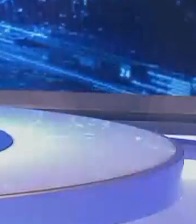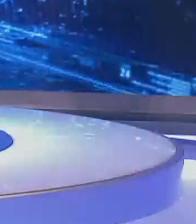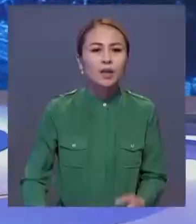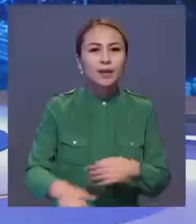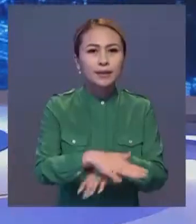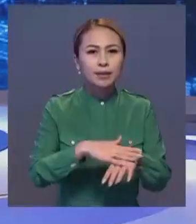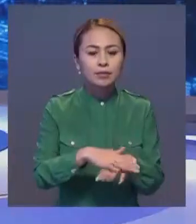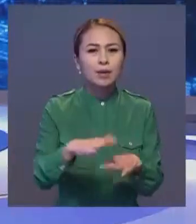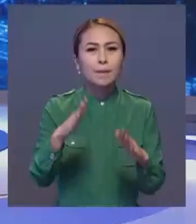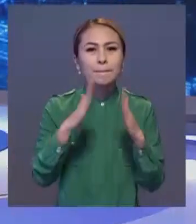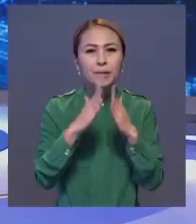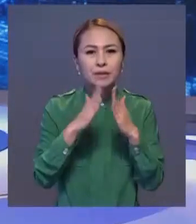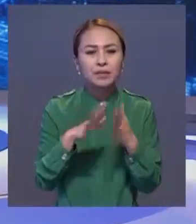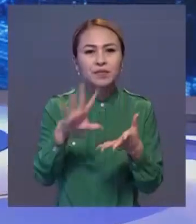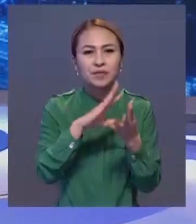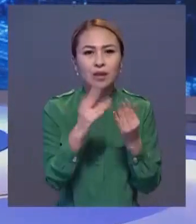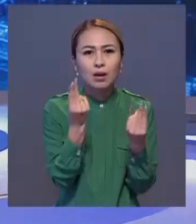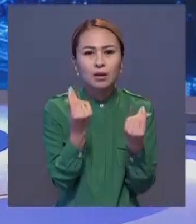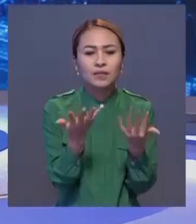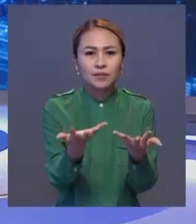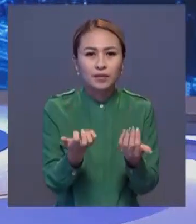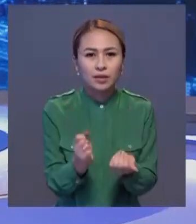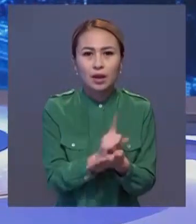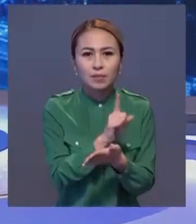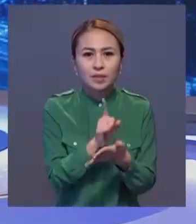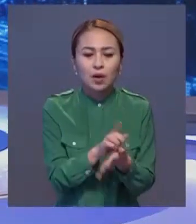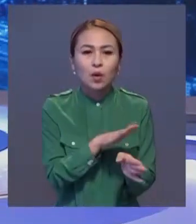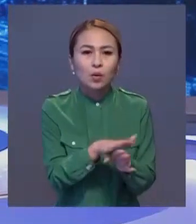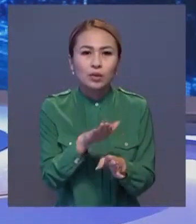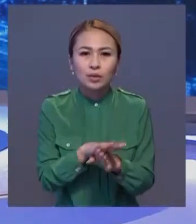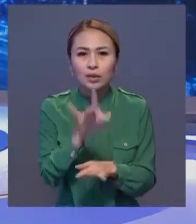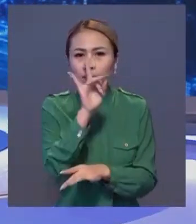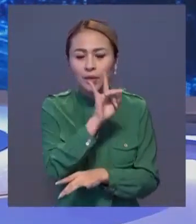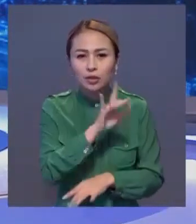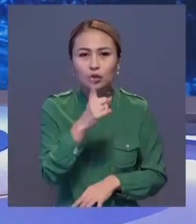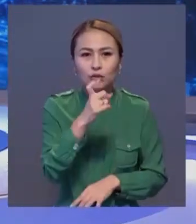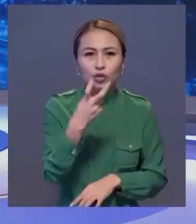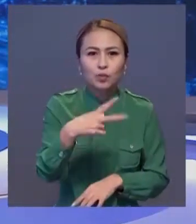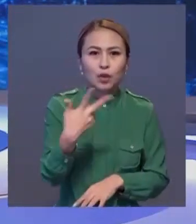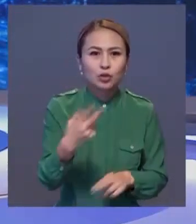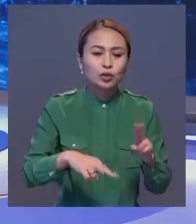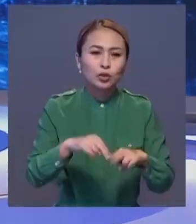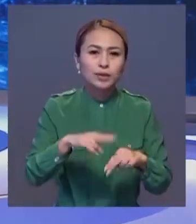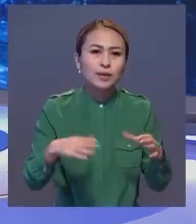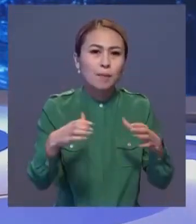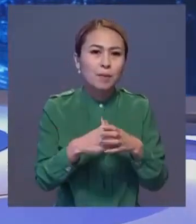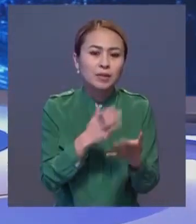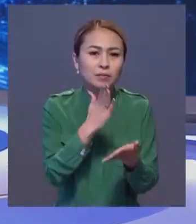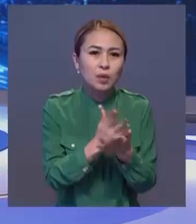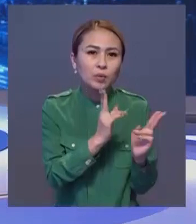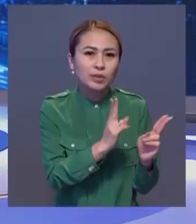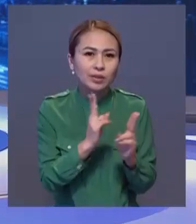Елімізде баспанаға мұқтаждардың қаржысын алып, міндеттемесін орындамайтын 123 құрылыс компаниясы бар. Осы ретте